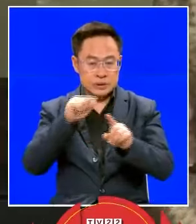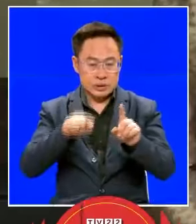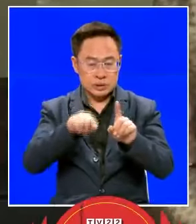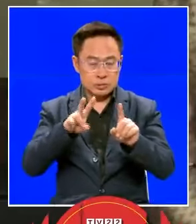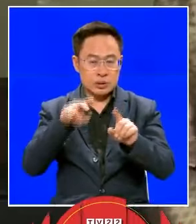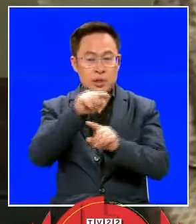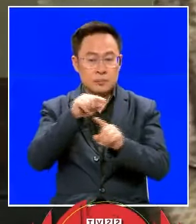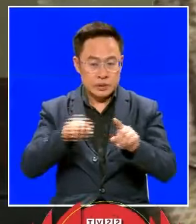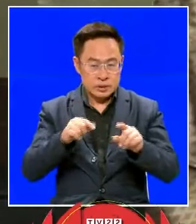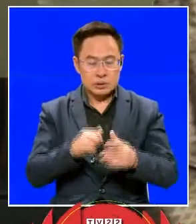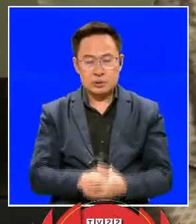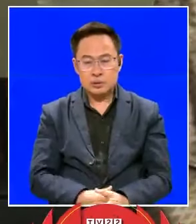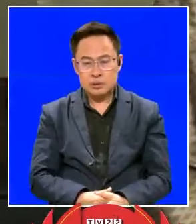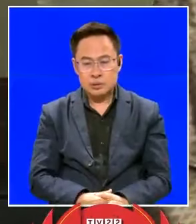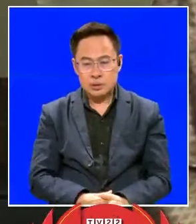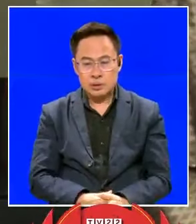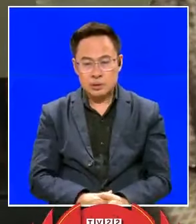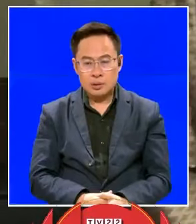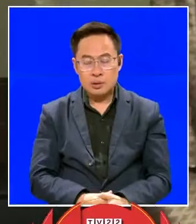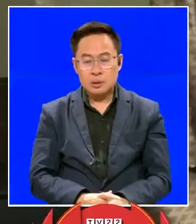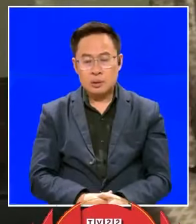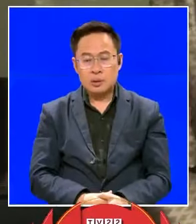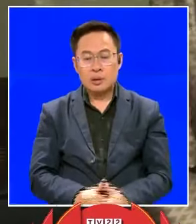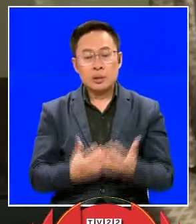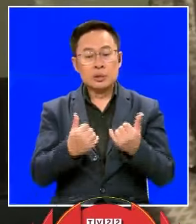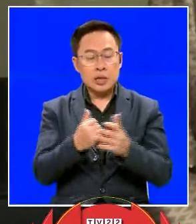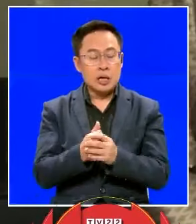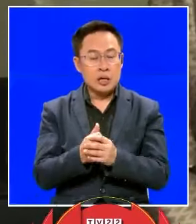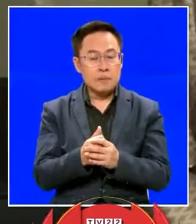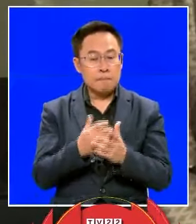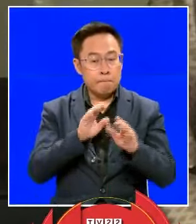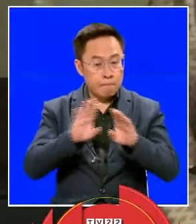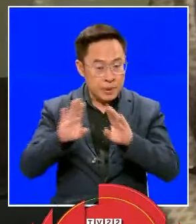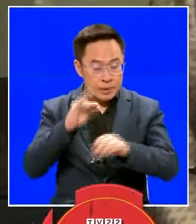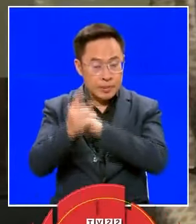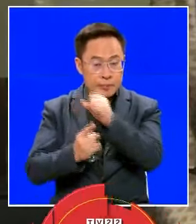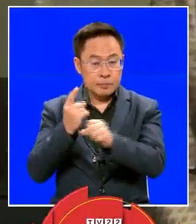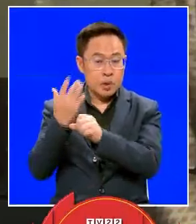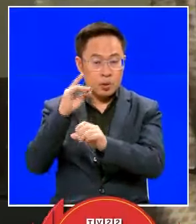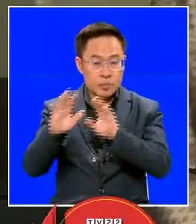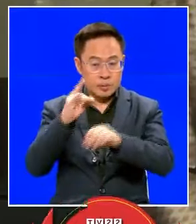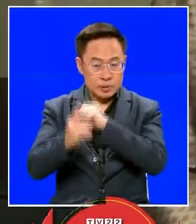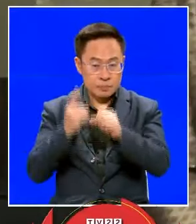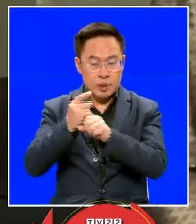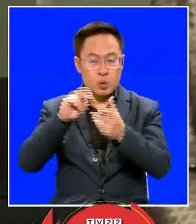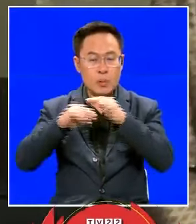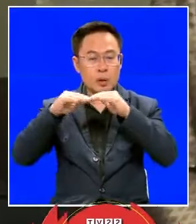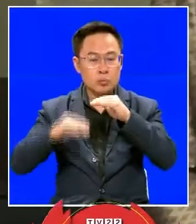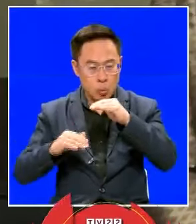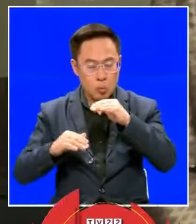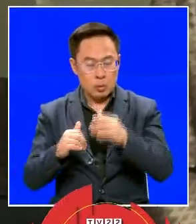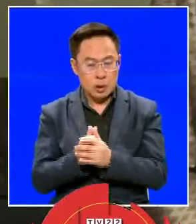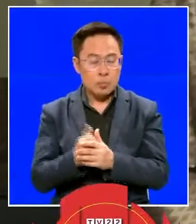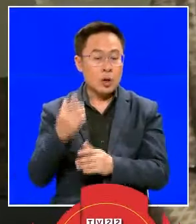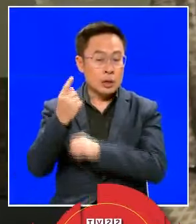ว่าเป็นอย่างไรนะครับก็ก็ถ้าจะเทียบกับพึ่งควาเตอร์เดียวแต่ถ้าเทียบกับปีที่แล้วก็ก็ต่ำกว่าถเฉลี่ยปีที่แล้วนะครับอยู่ที่